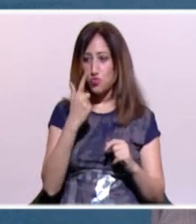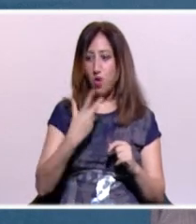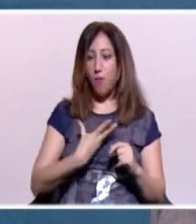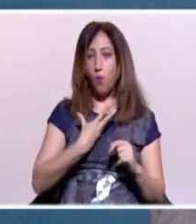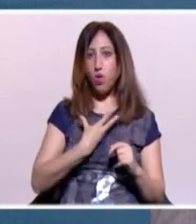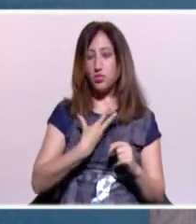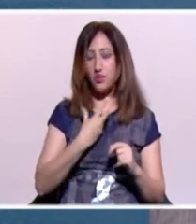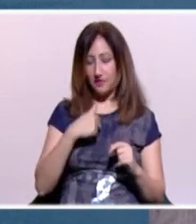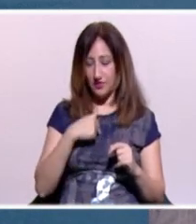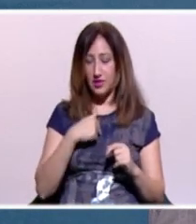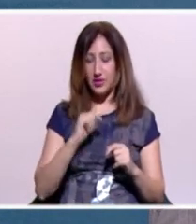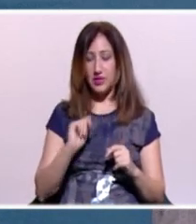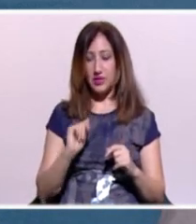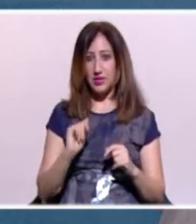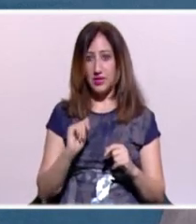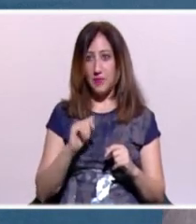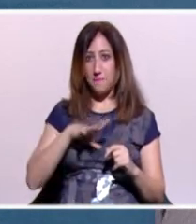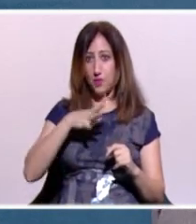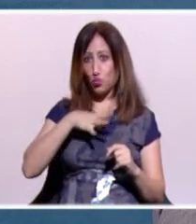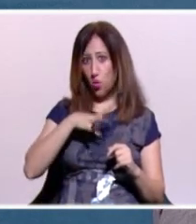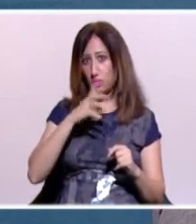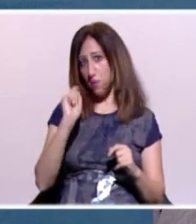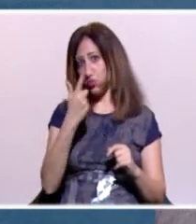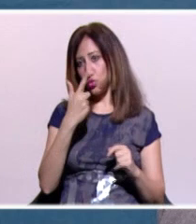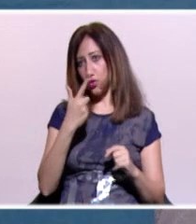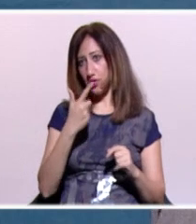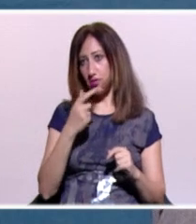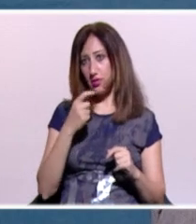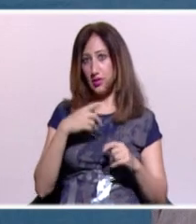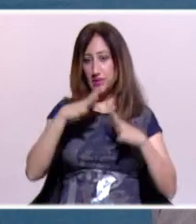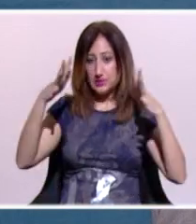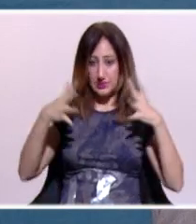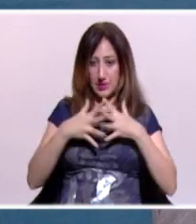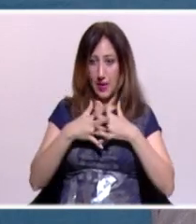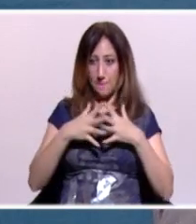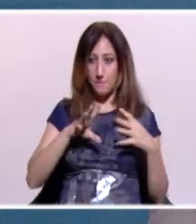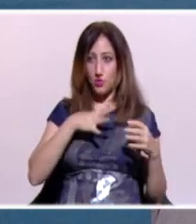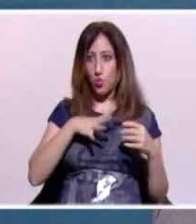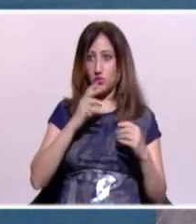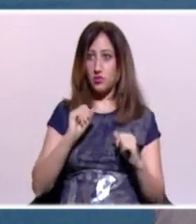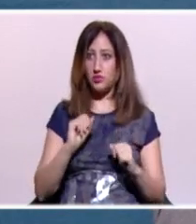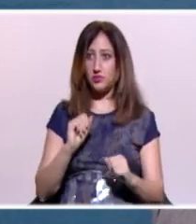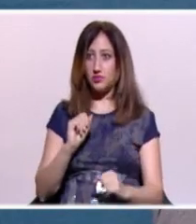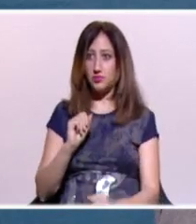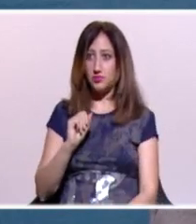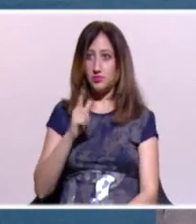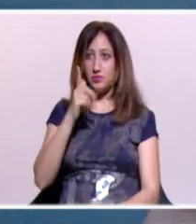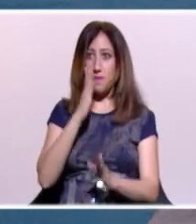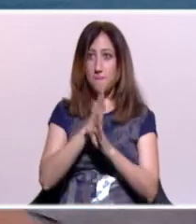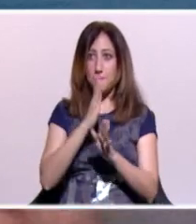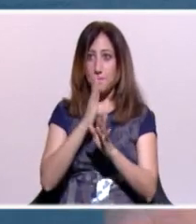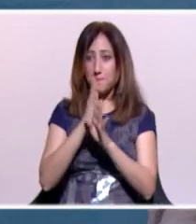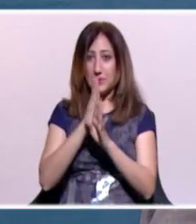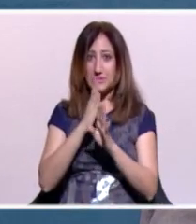جدا، وبقلق من الناس والتجمعات. ولازم لما اجي امثل ما يبقاش في ناس كتيره